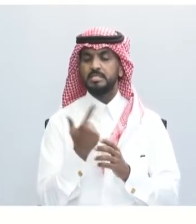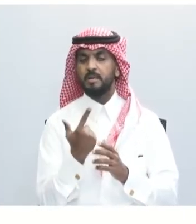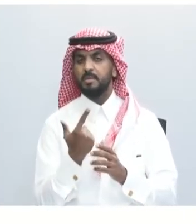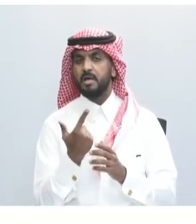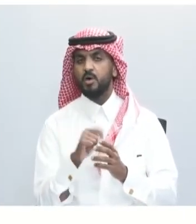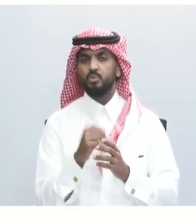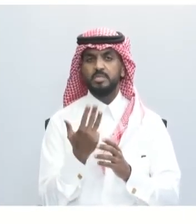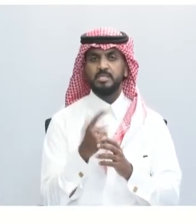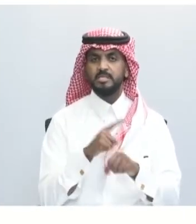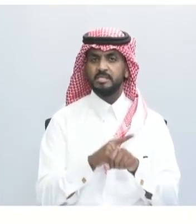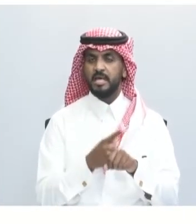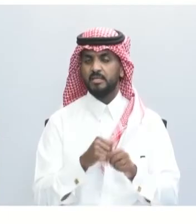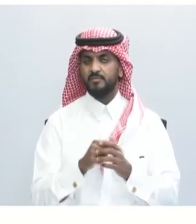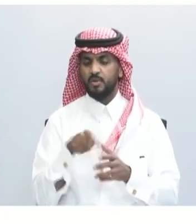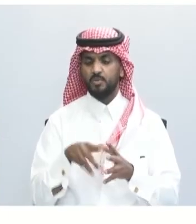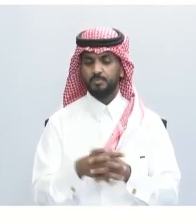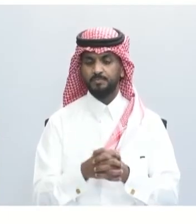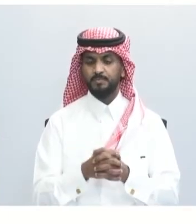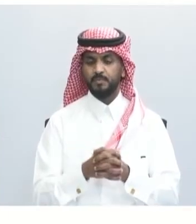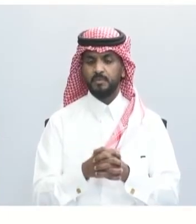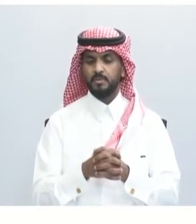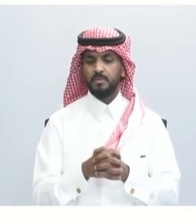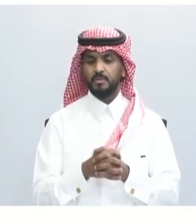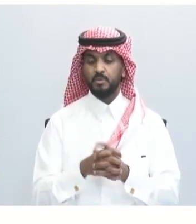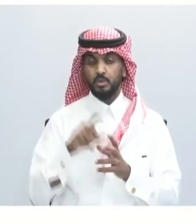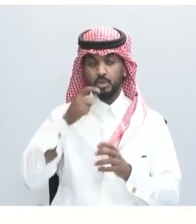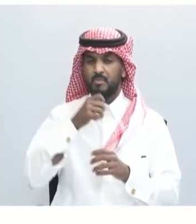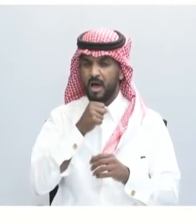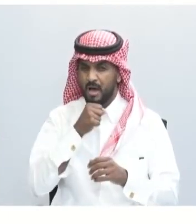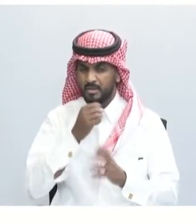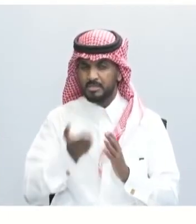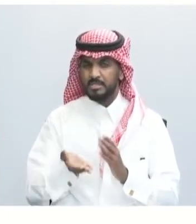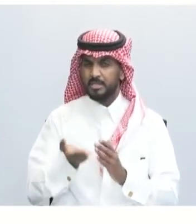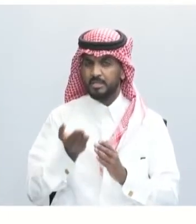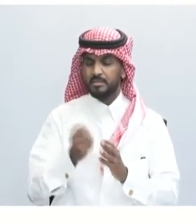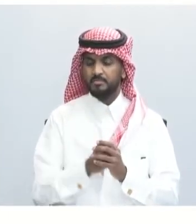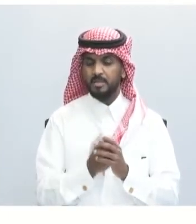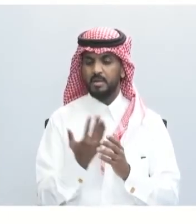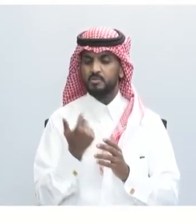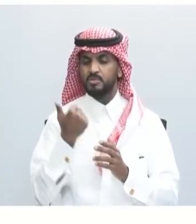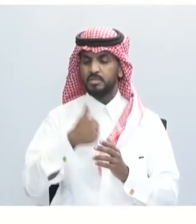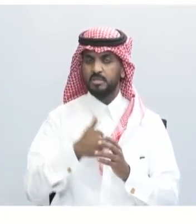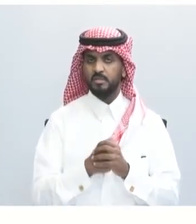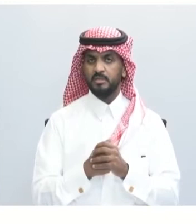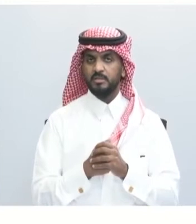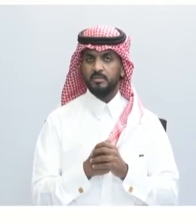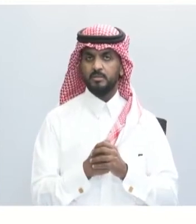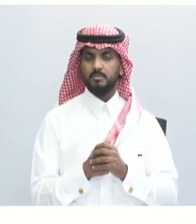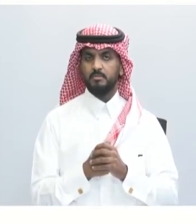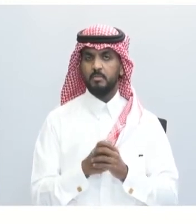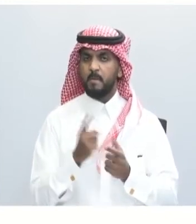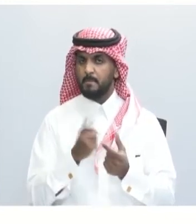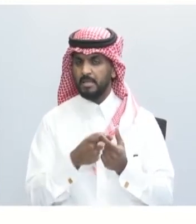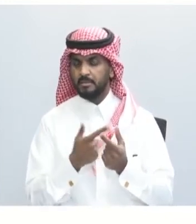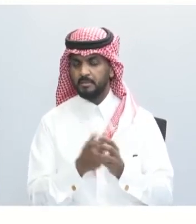الى تسعه ساعات يوميا اما كبار السن اكبر من 65 سنه يحتاج ما